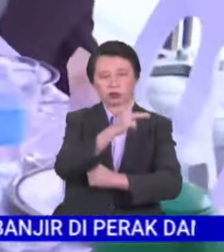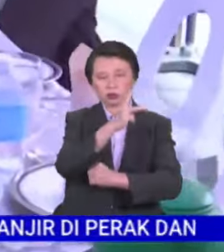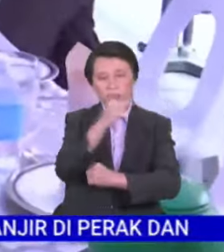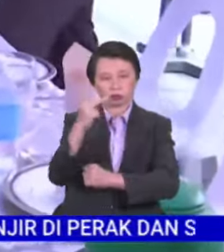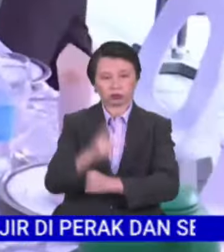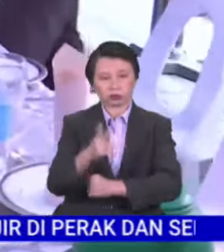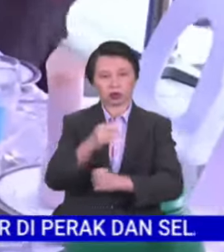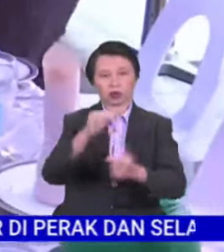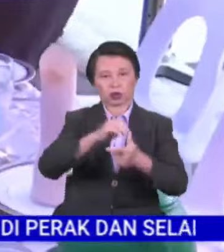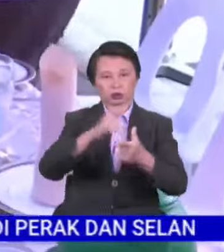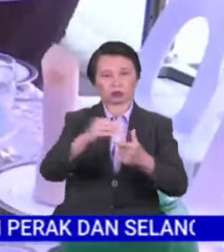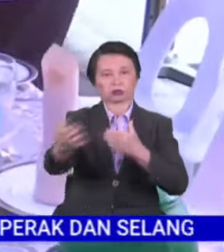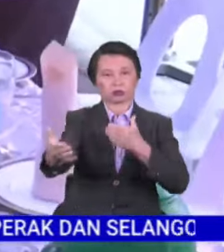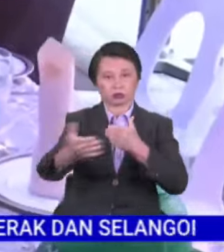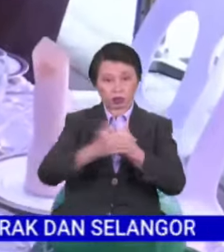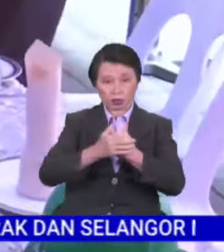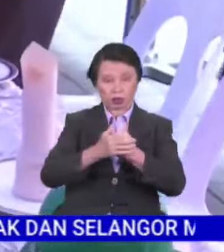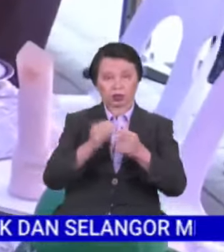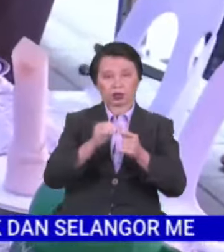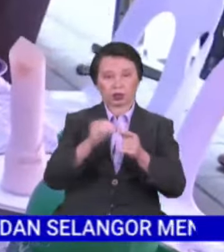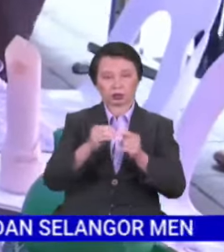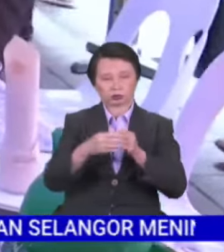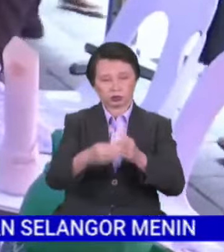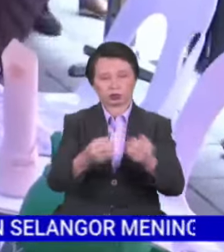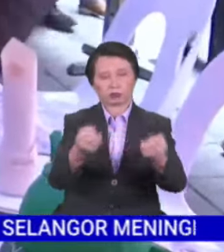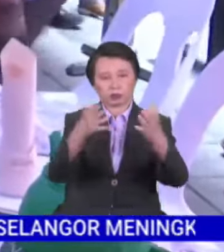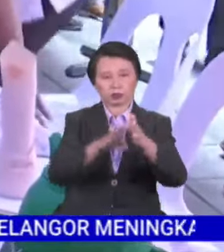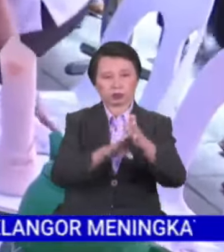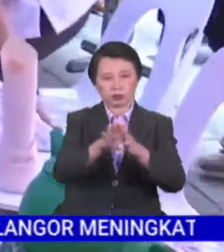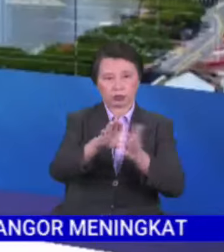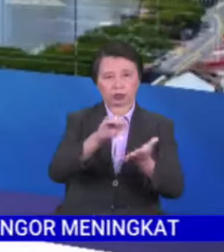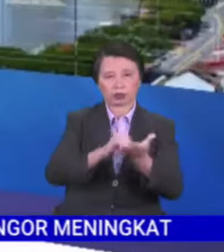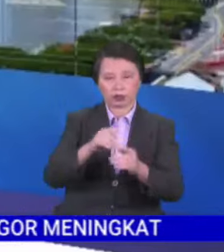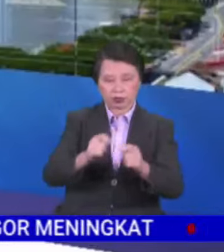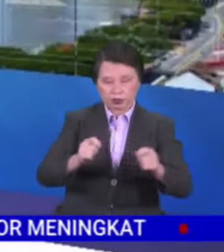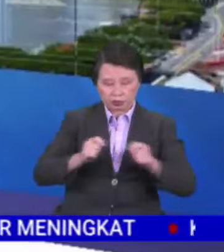sebaliknya, selain akan memacu kepada lebih banyak pembangunan di Bau.